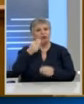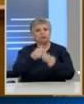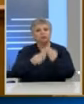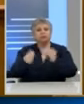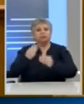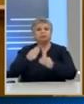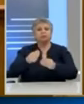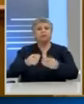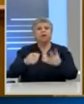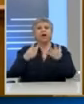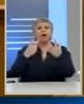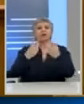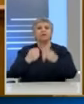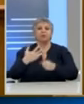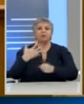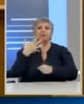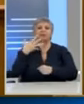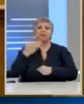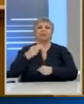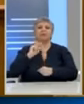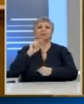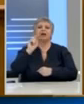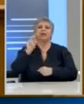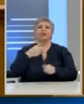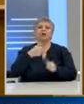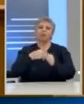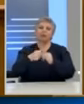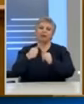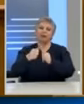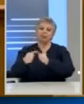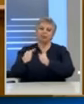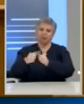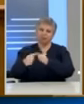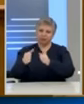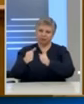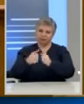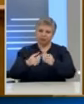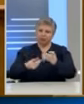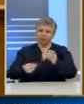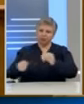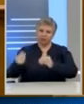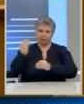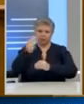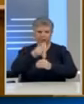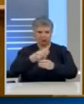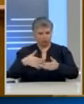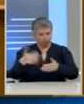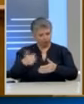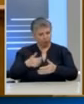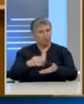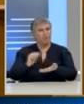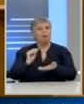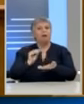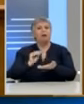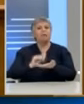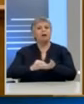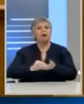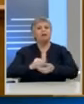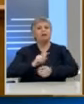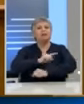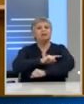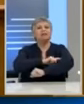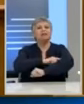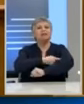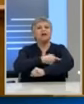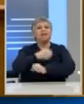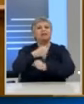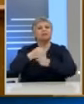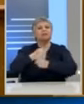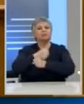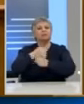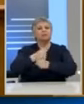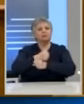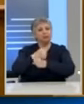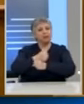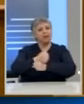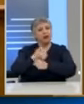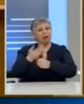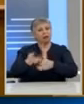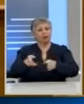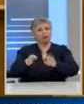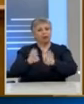χρόνο. Θεσπίζεται η μειωμένη συμμετοχή στη φαρμακευτική δαπάνη που θα καλύψει το 80% του πληθυσμού της